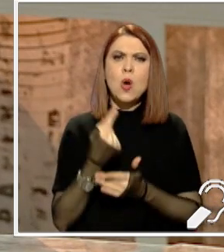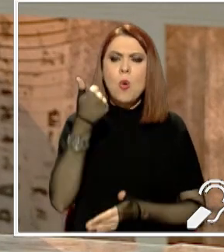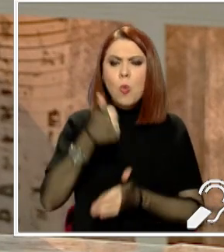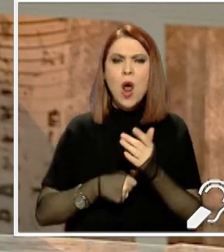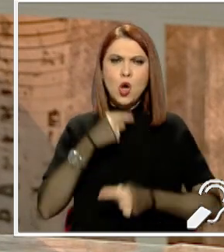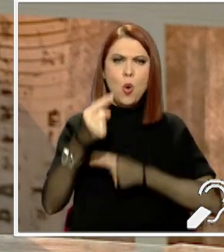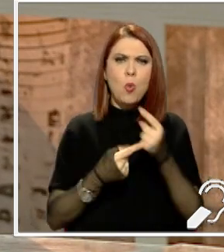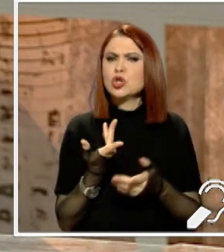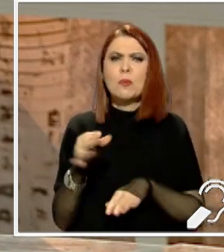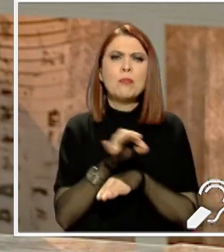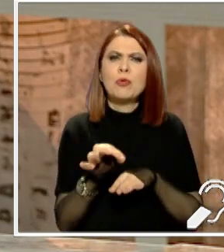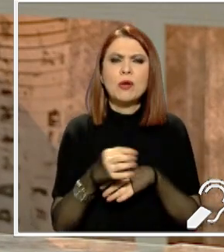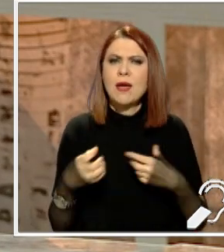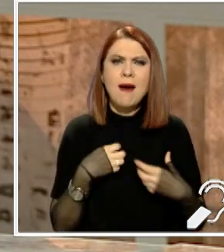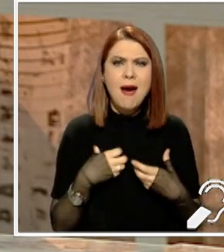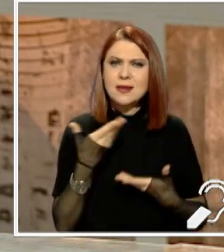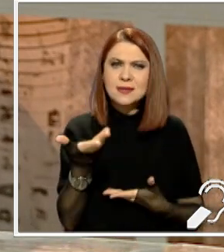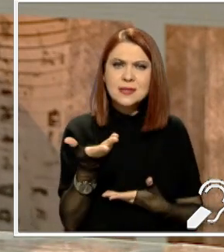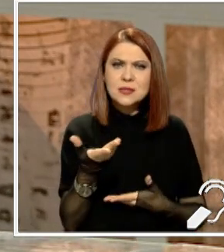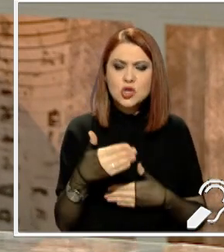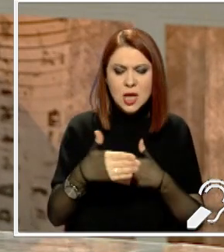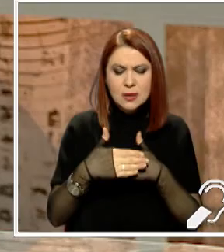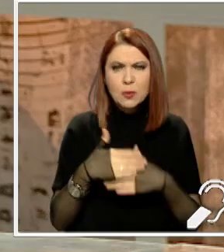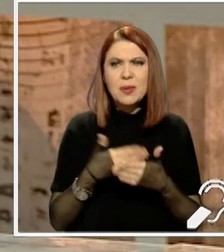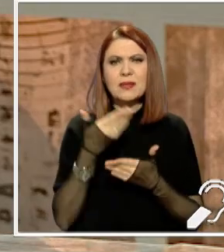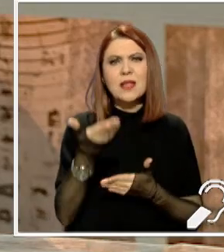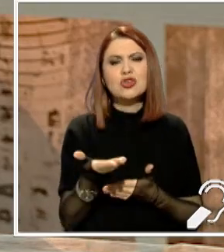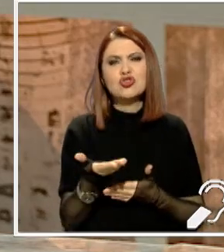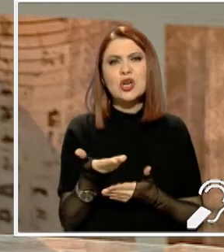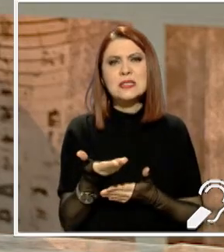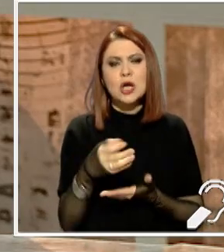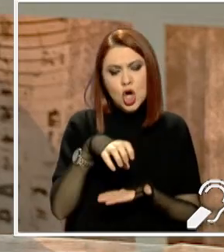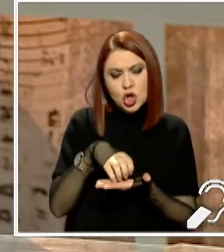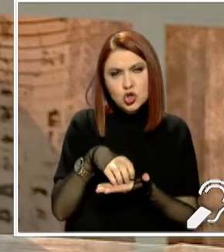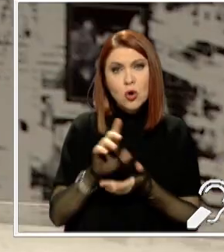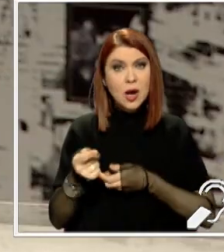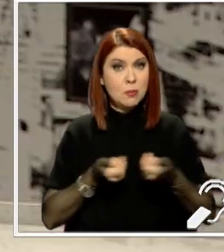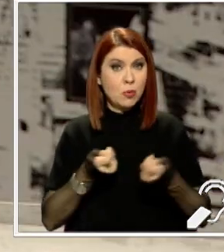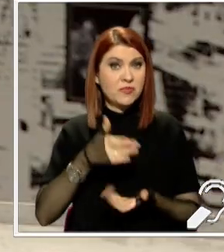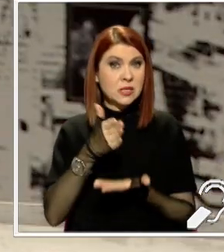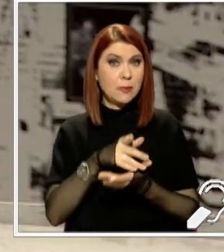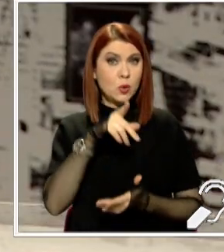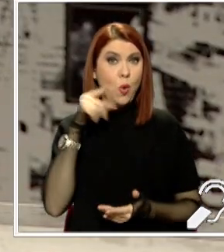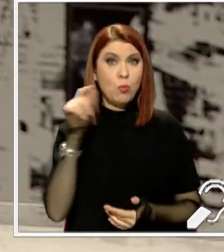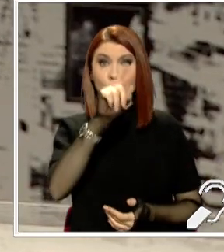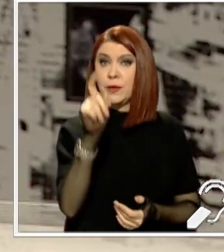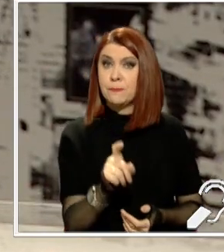spunem, te rog, ce proiecte artistice te-au apropiat de această zonă care promovează drepturile